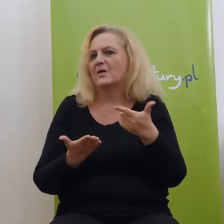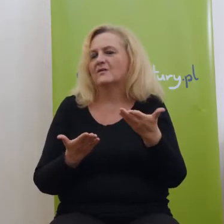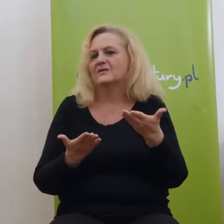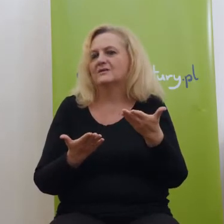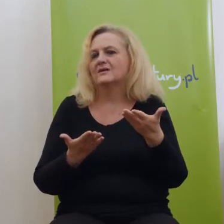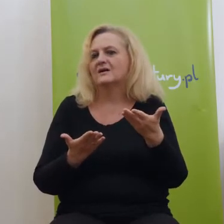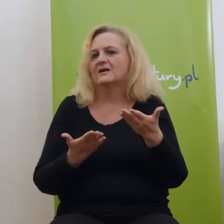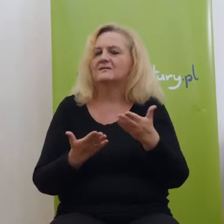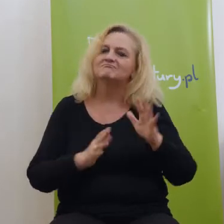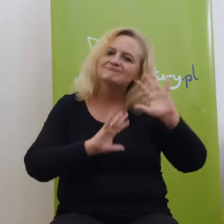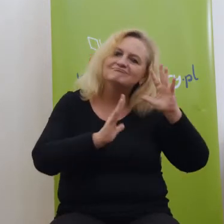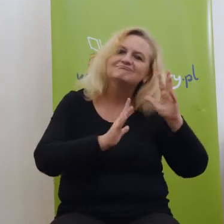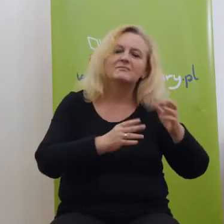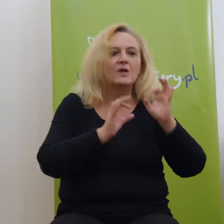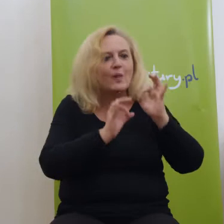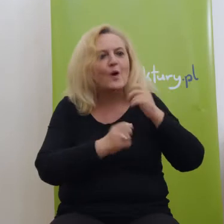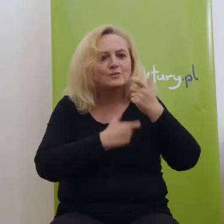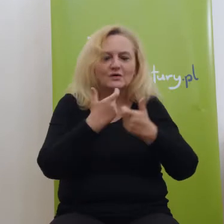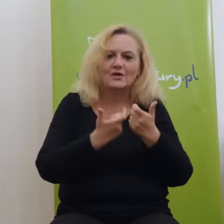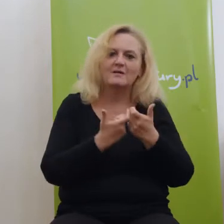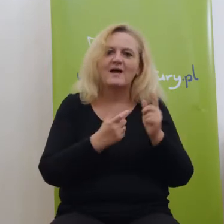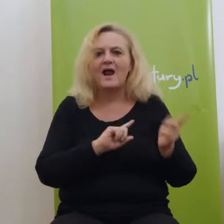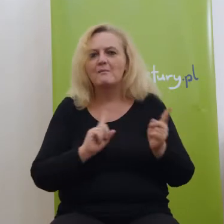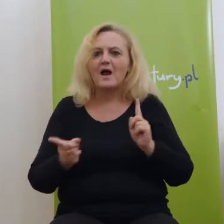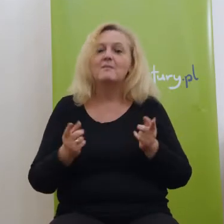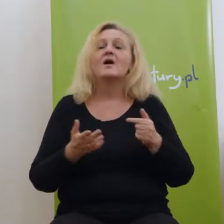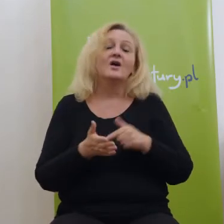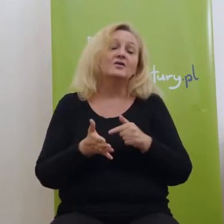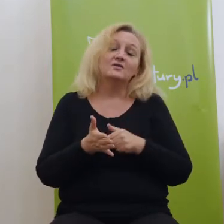czy powinniśmy go pochwalić za coś, co zrobił. Przypomina mi się,